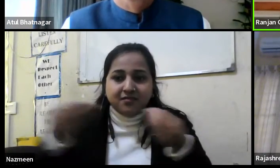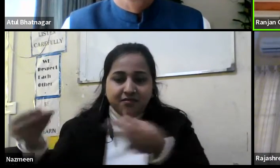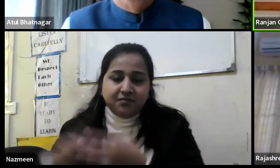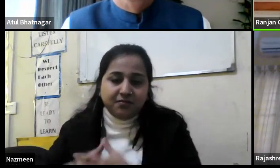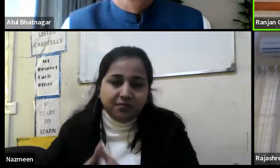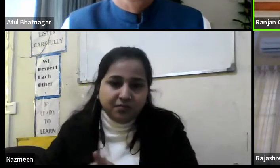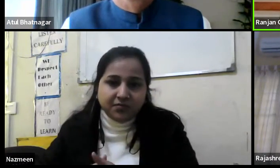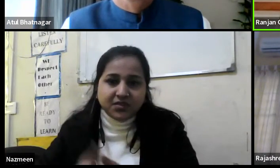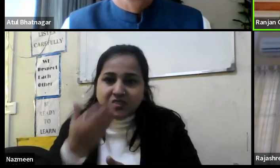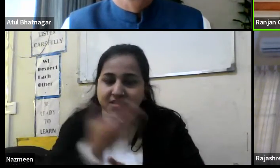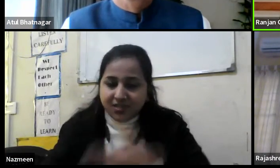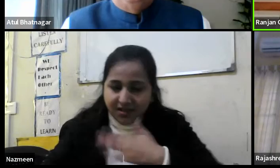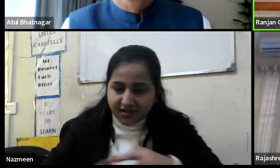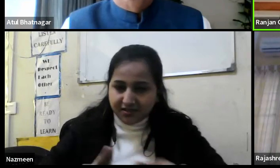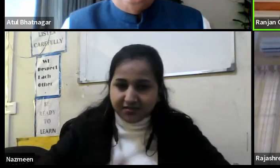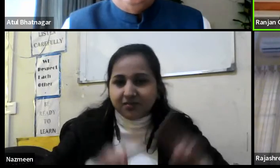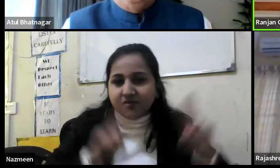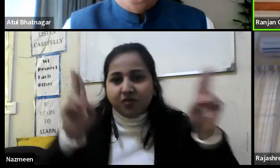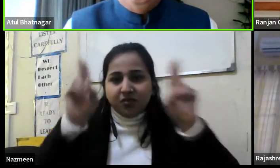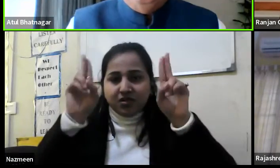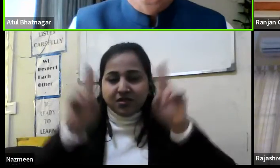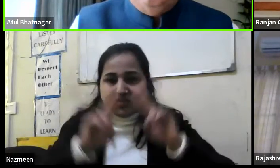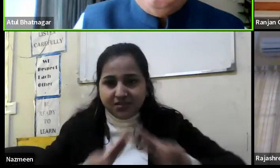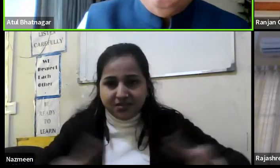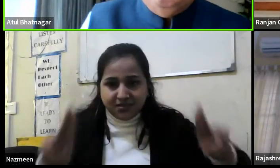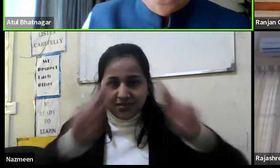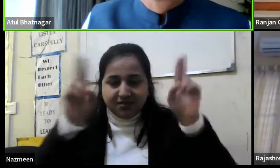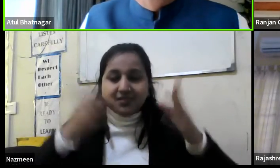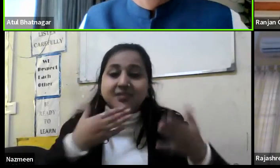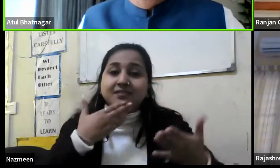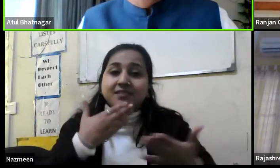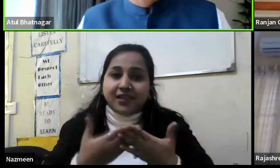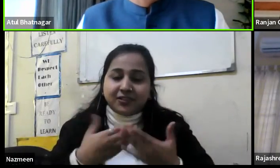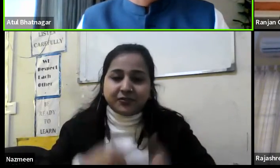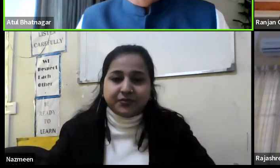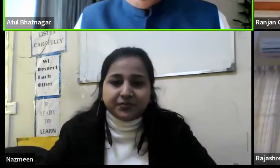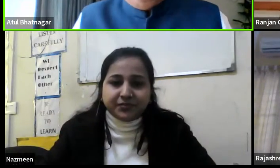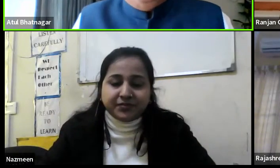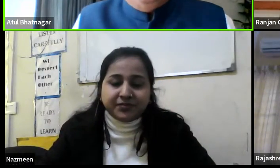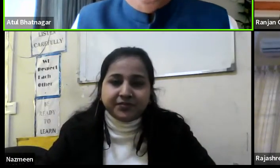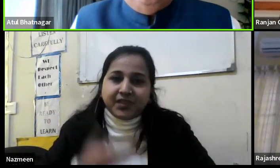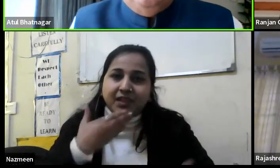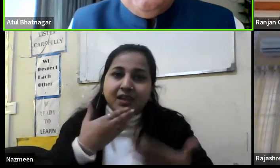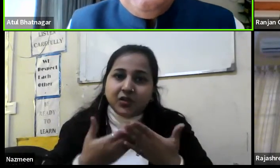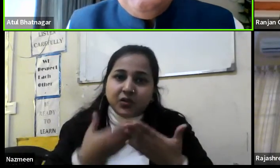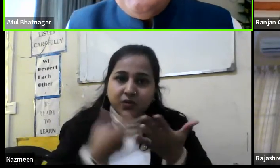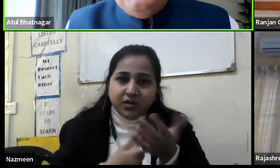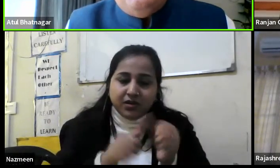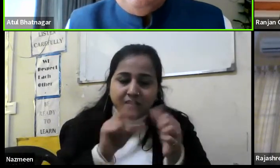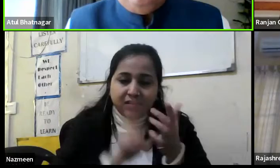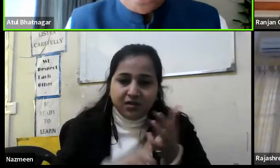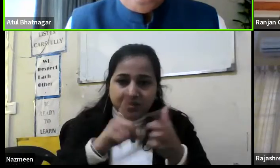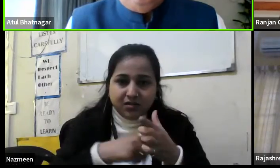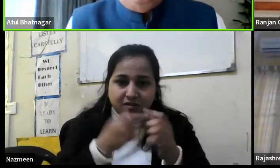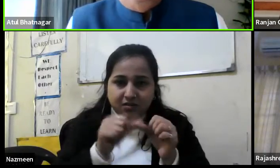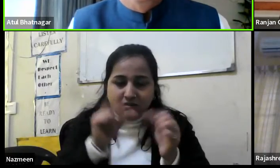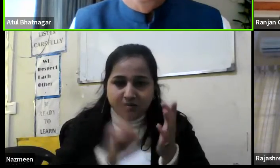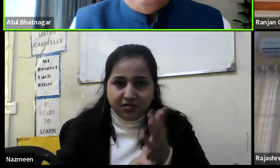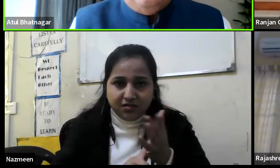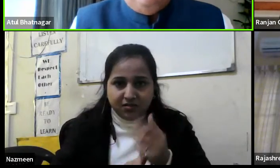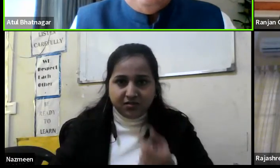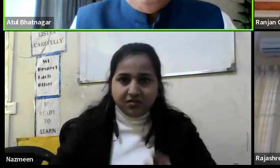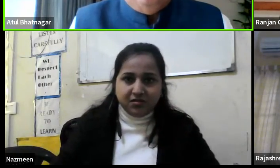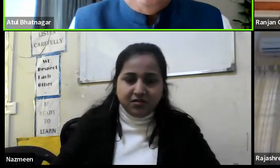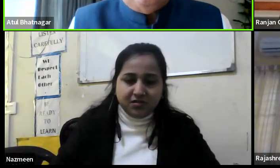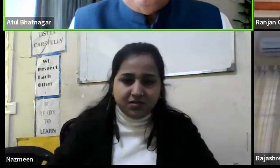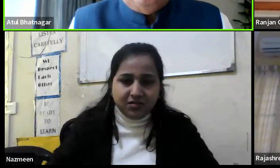द सार्थक ऑडियंस। थैंक यू, थैंक यू, थैंक यू रंजन। लोकेश जी का एक और क्वेश्चन भी है,